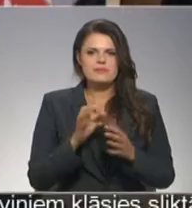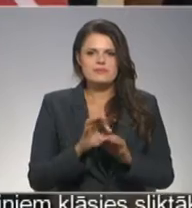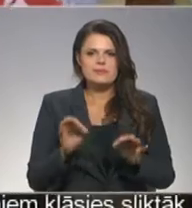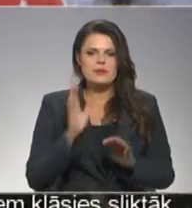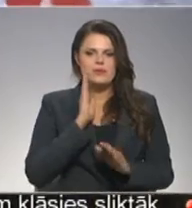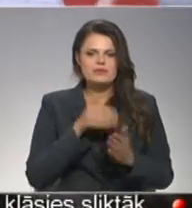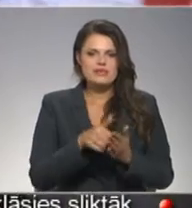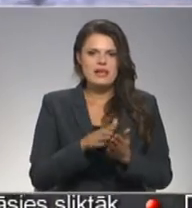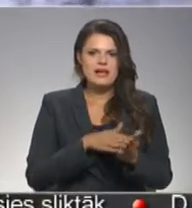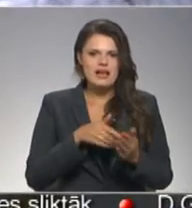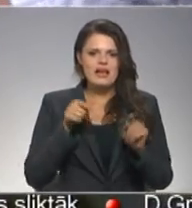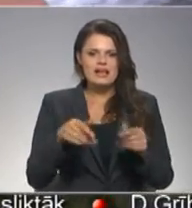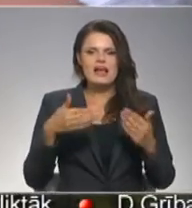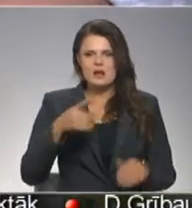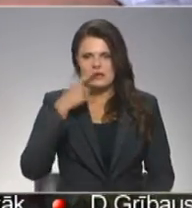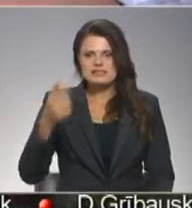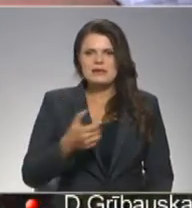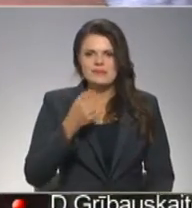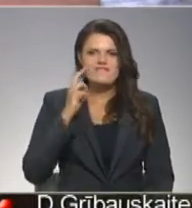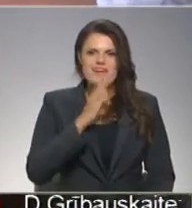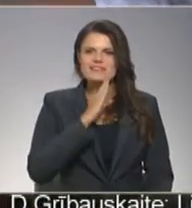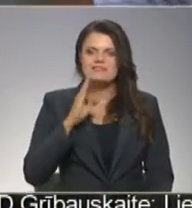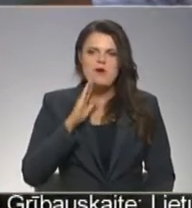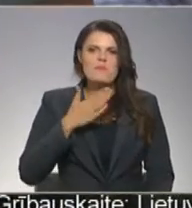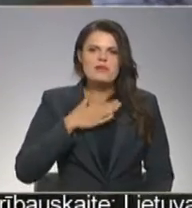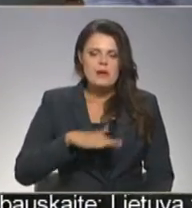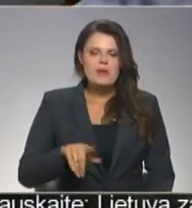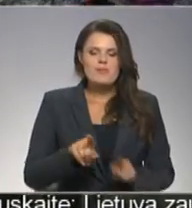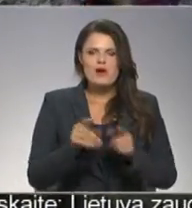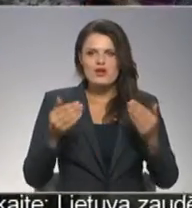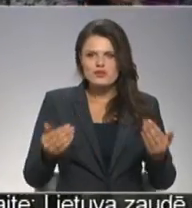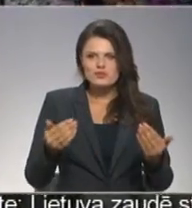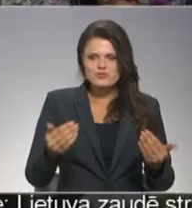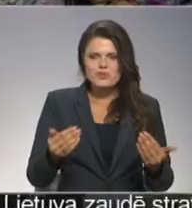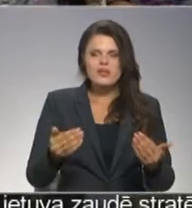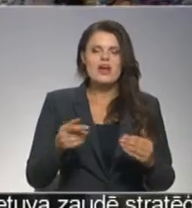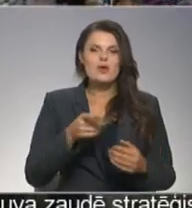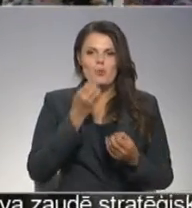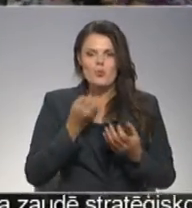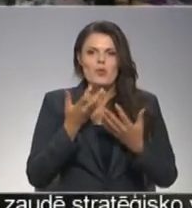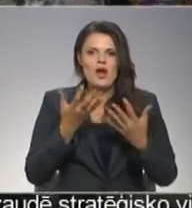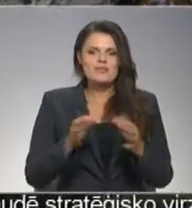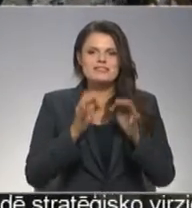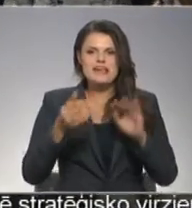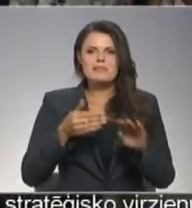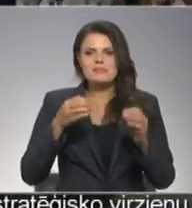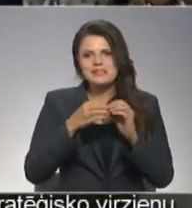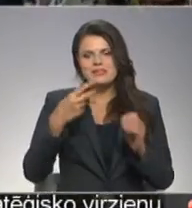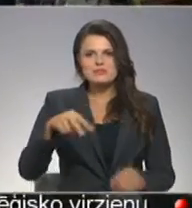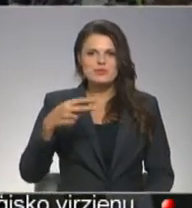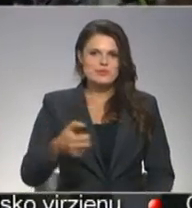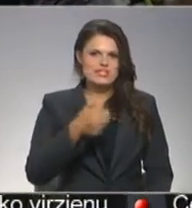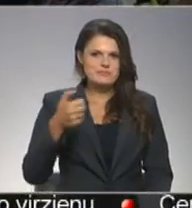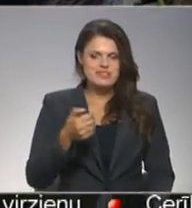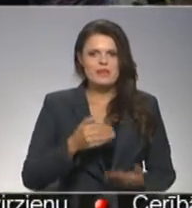jā. Tas jau ir 100 gadi un vecmāmiņam patikušas un arī šodienas. Šo puķu atmode sākās pirms 10-20 gadiem